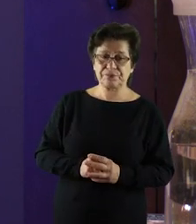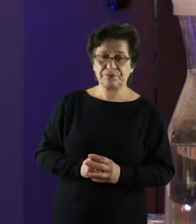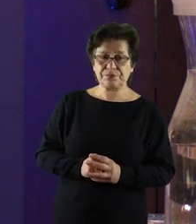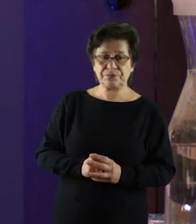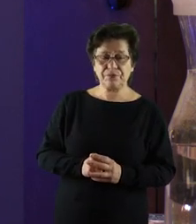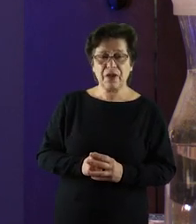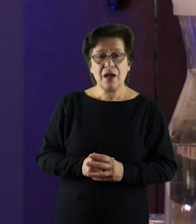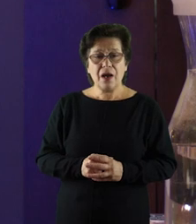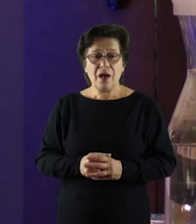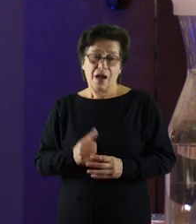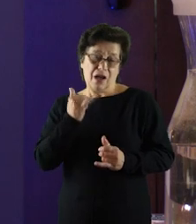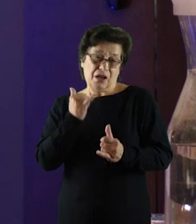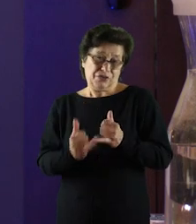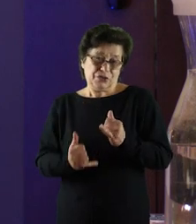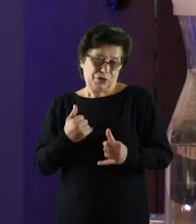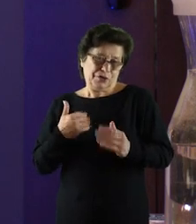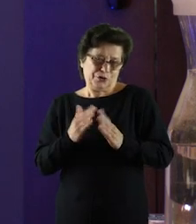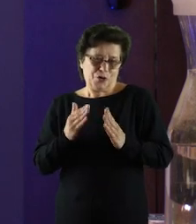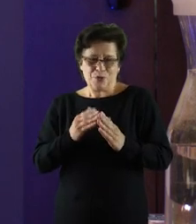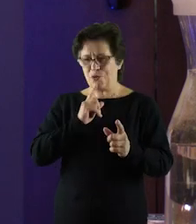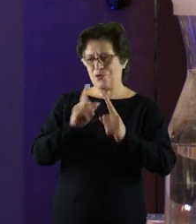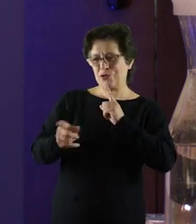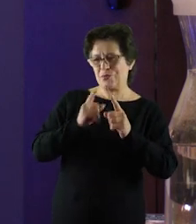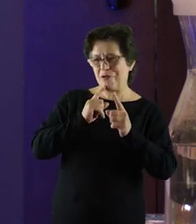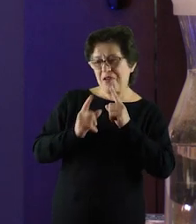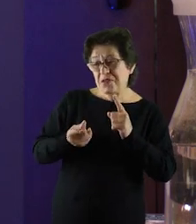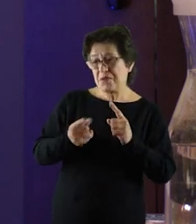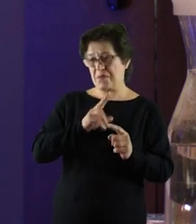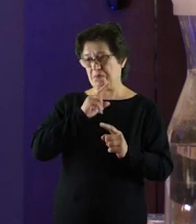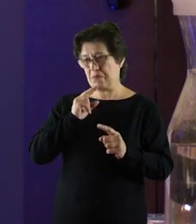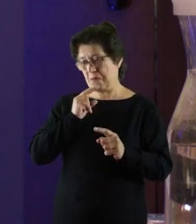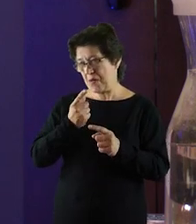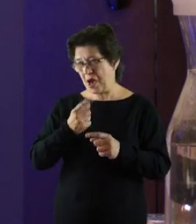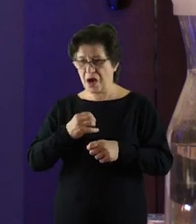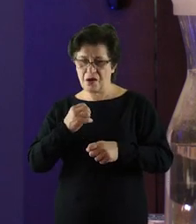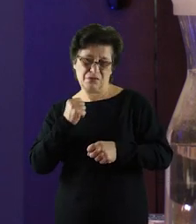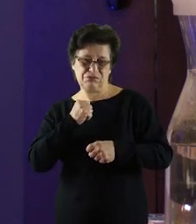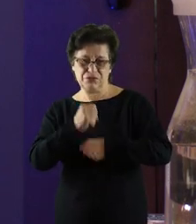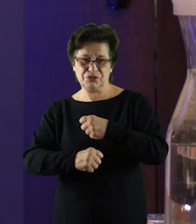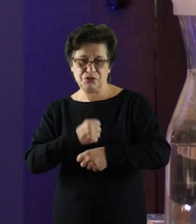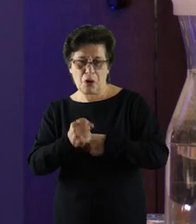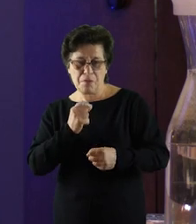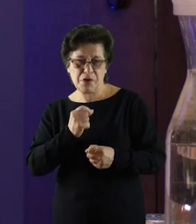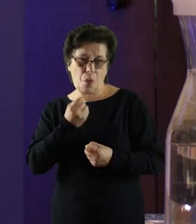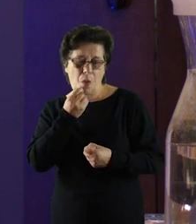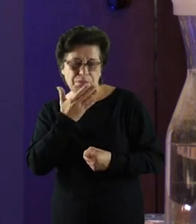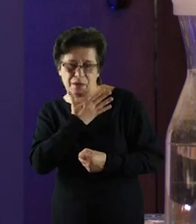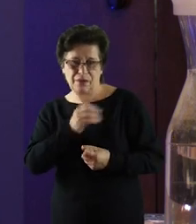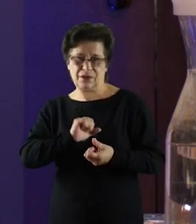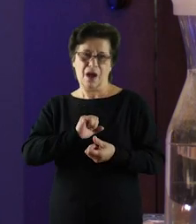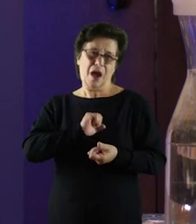oczywiste, kiedy posługujemy się nimi w domu, tak? Chcąc, żeby mama nam zrobiła spaghetti, albo kiedy się kłócimy z bratem albo